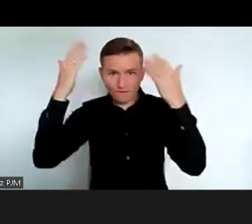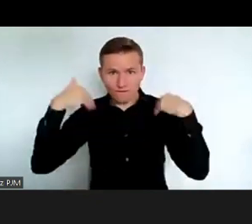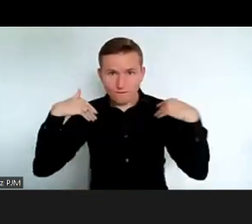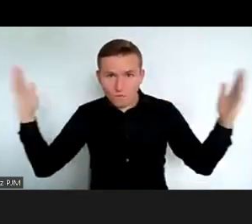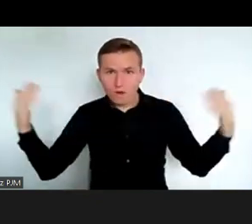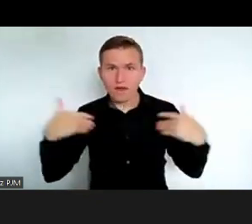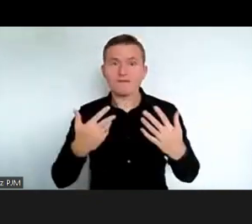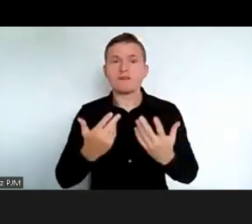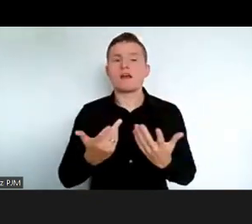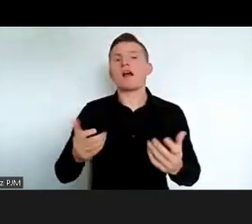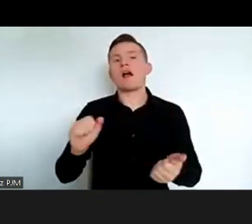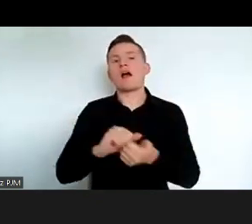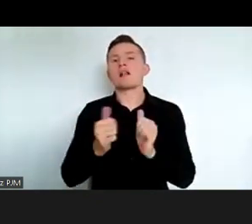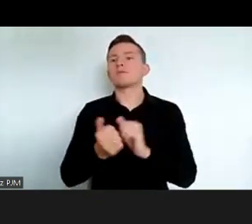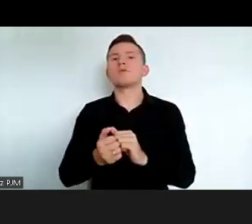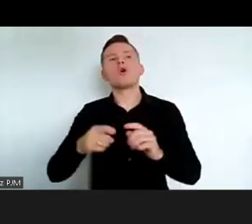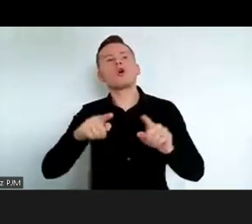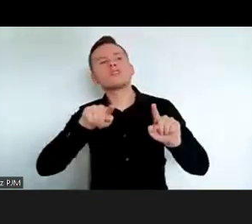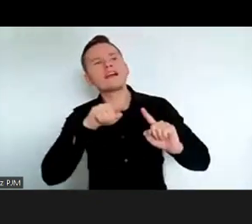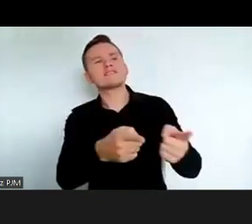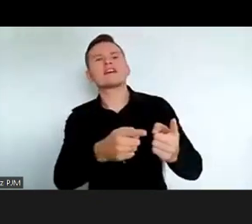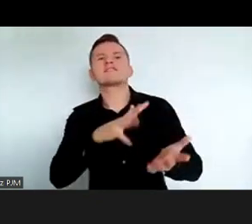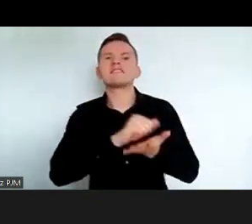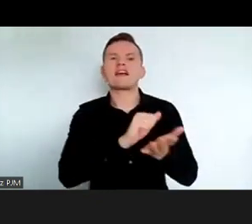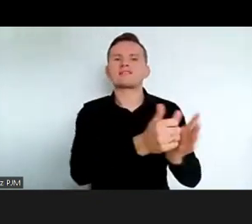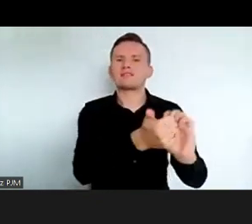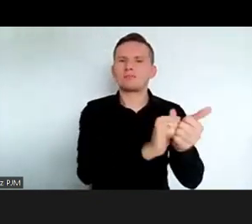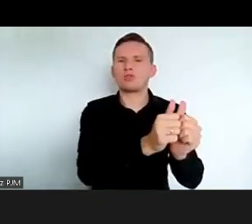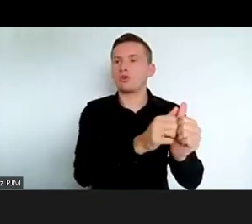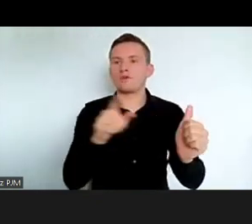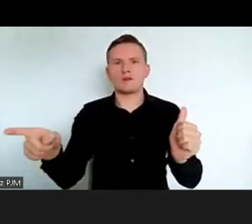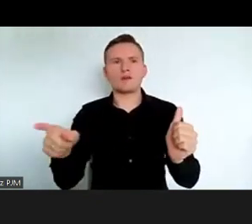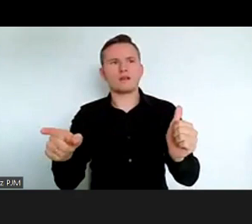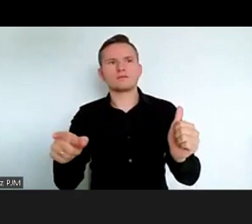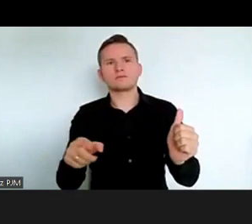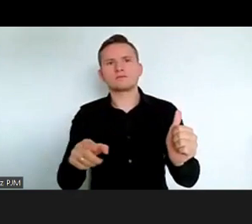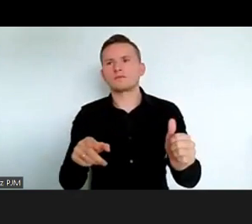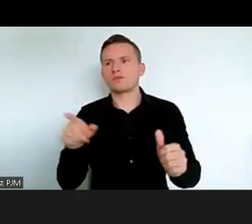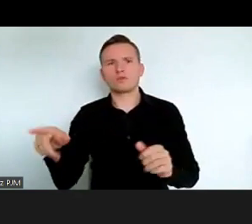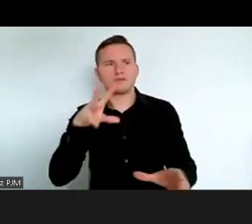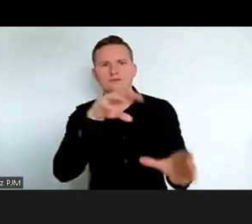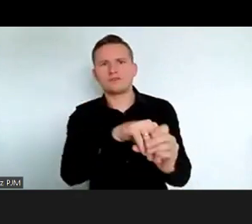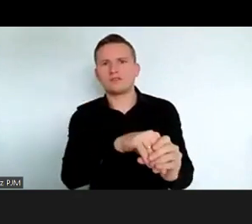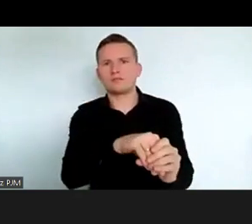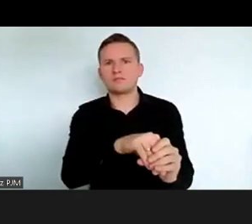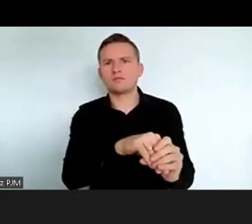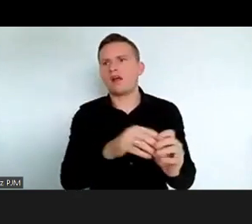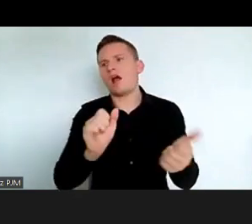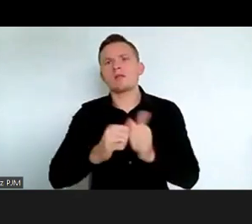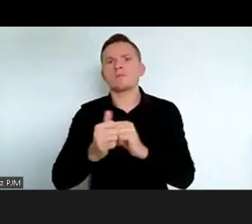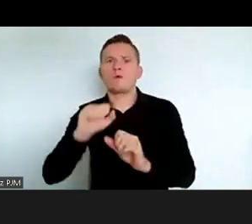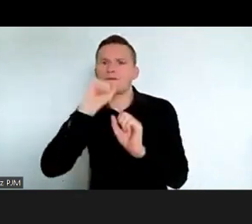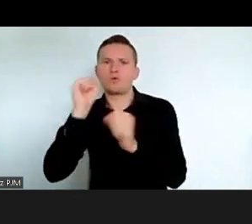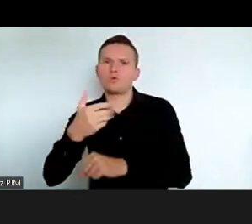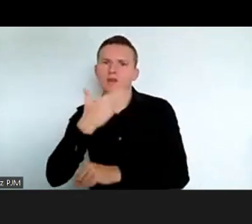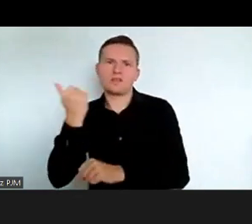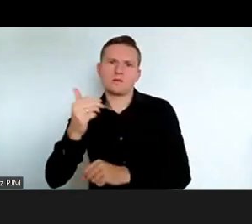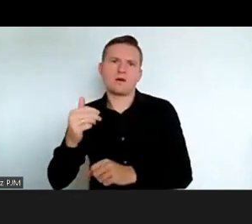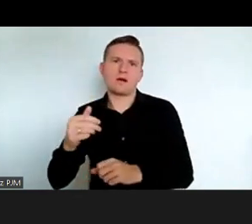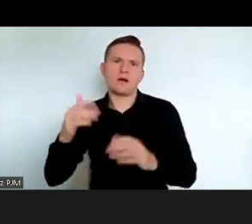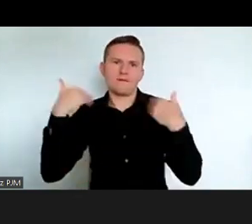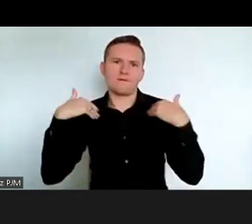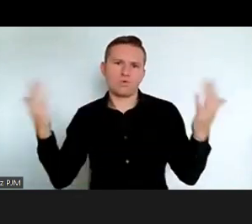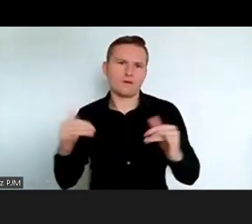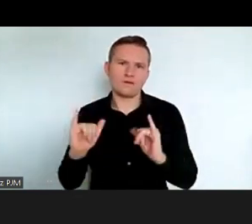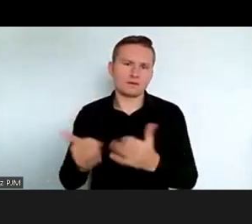które prowadzą zajęcia sportowe dla osób z niepełnosprawnością, czy uczniowie są wyłączeni z zajęć z WF-u? No nie są.